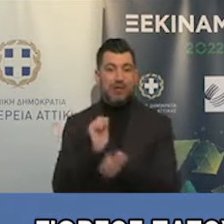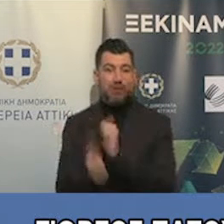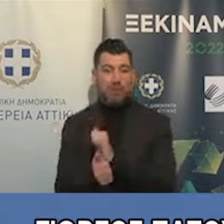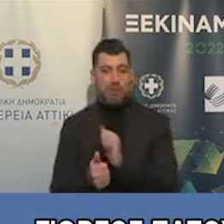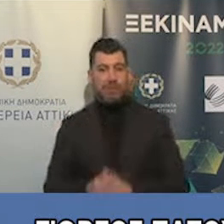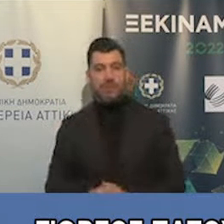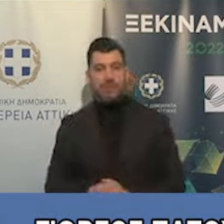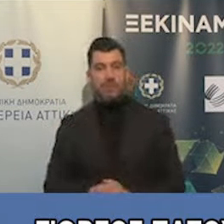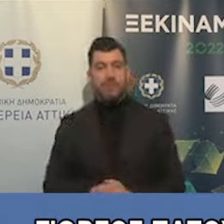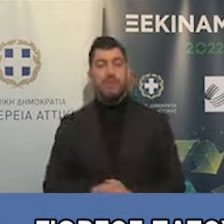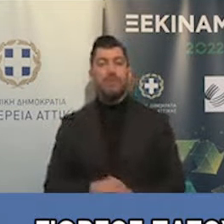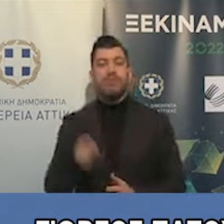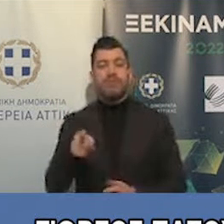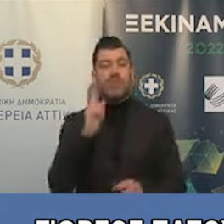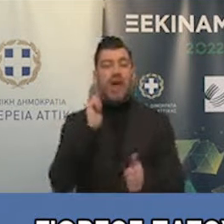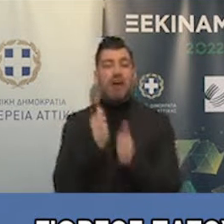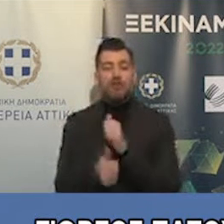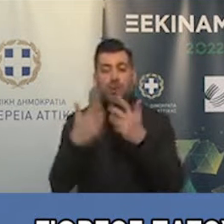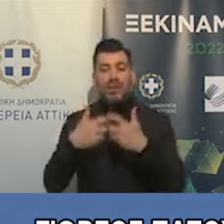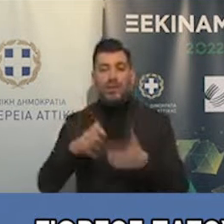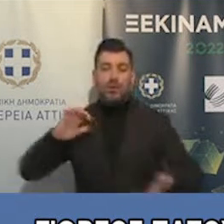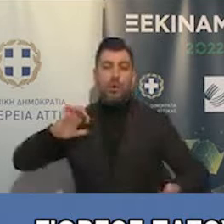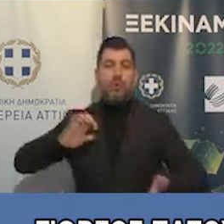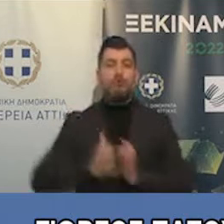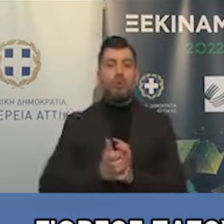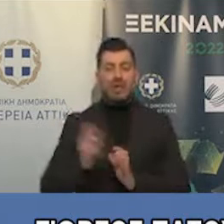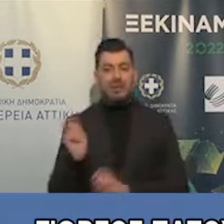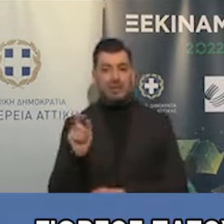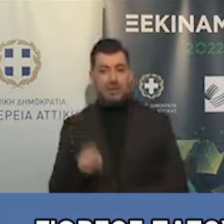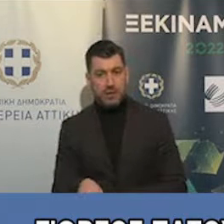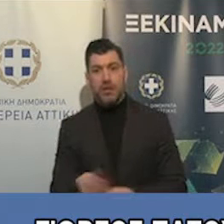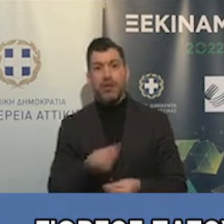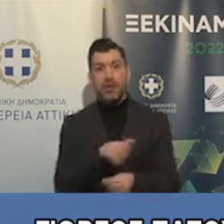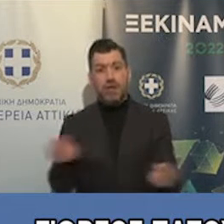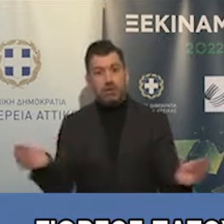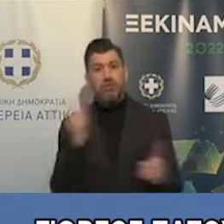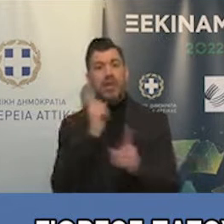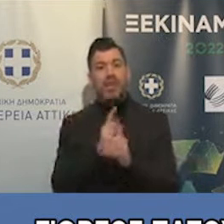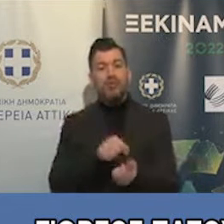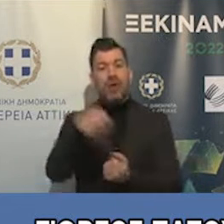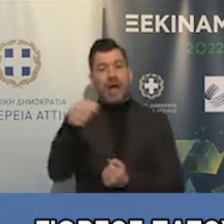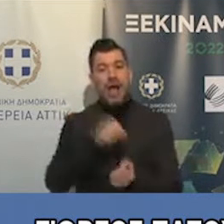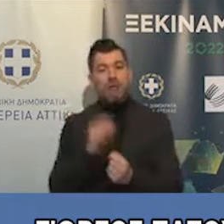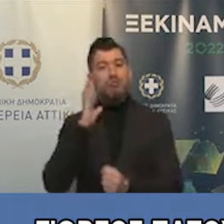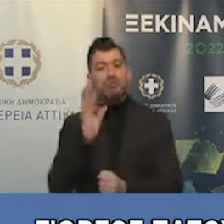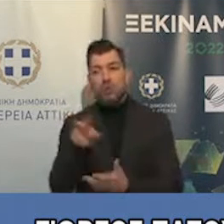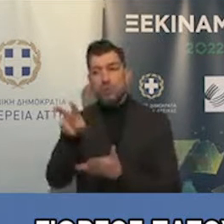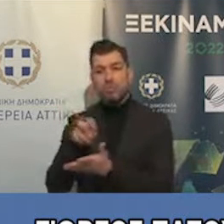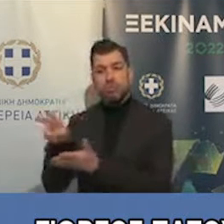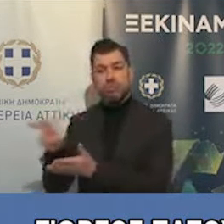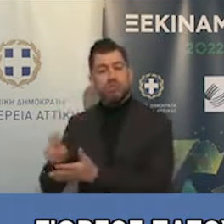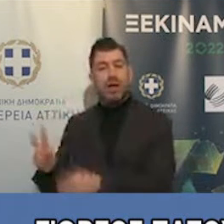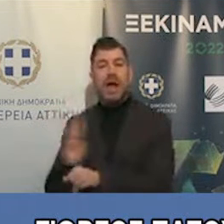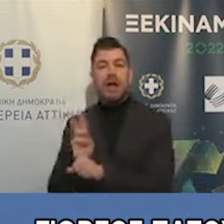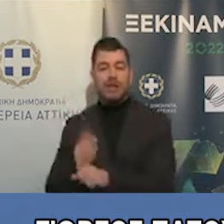μηχανισμοί κομποστοποίησης, προμήθεια κάδων για την επέκταση του προγράμματος διαλογής στην πηγή του έντυπου